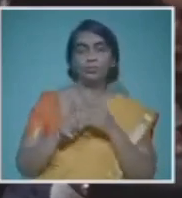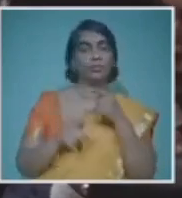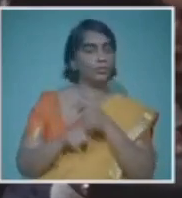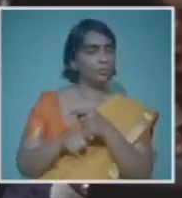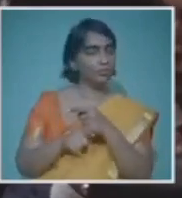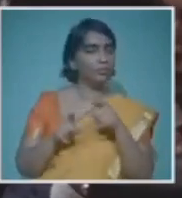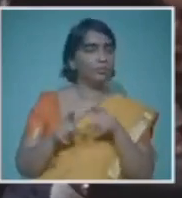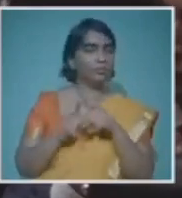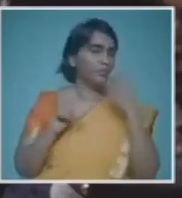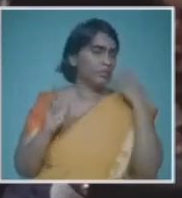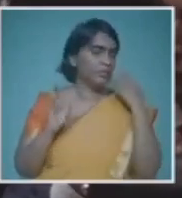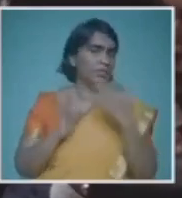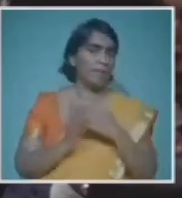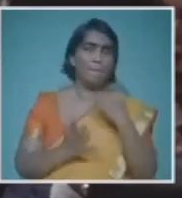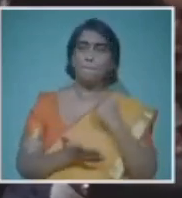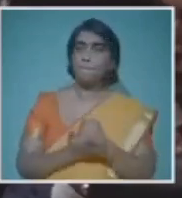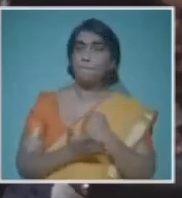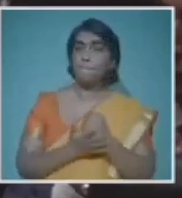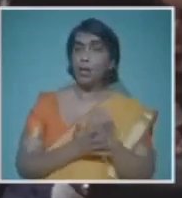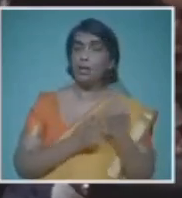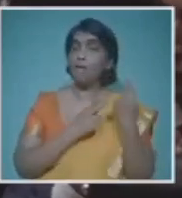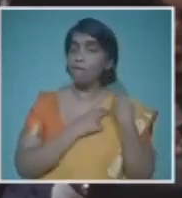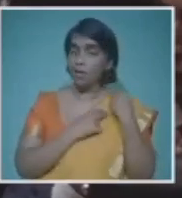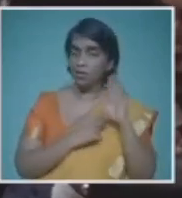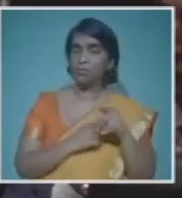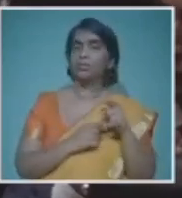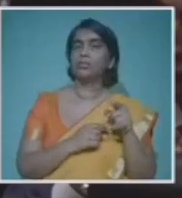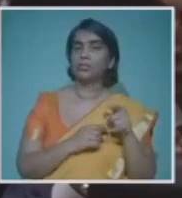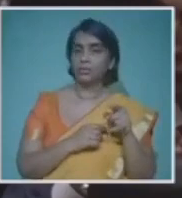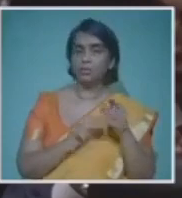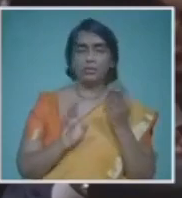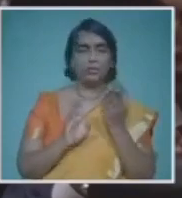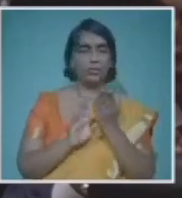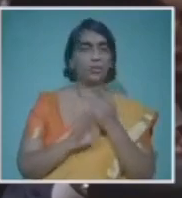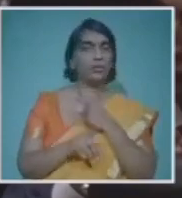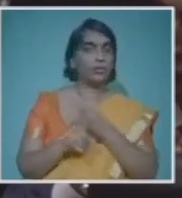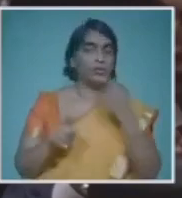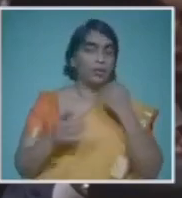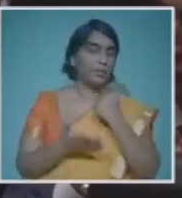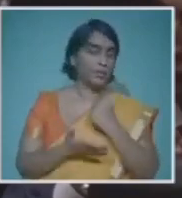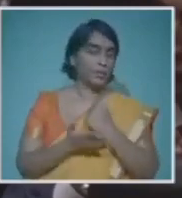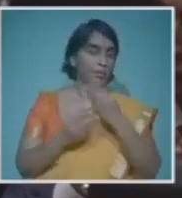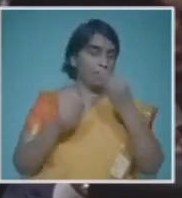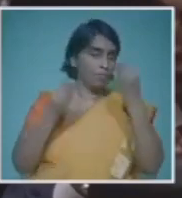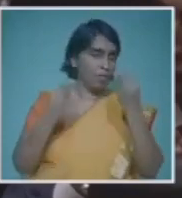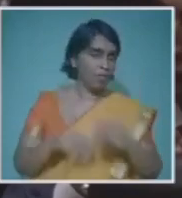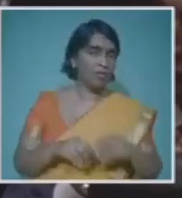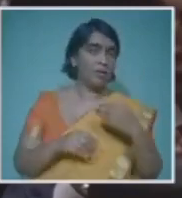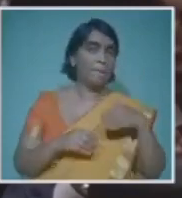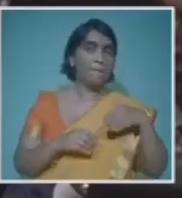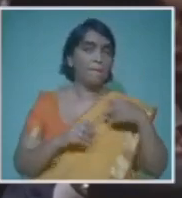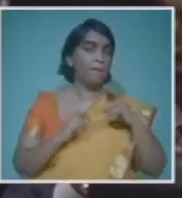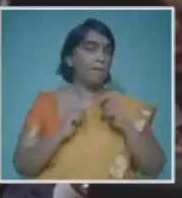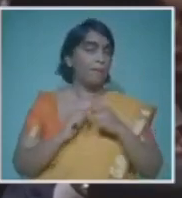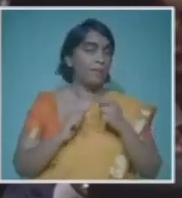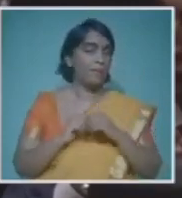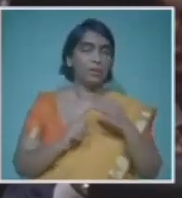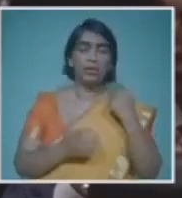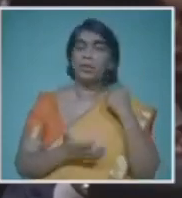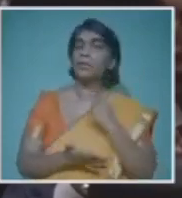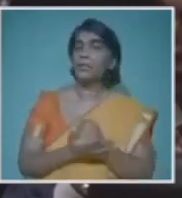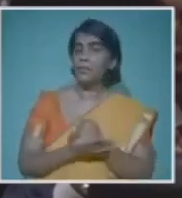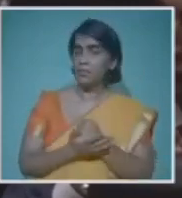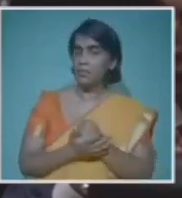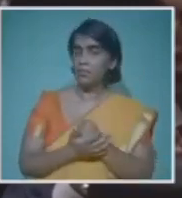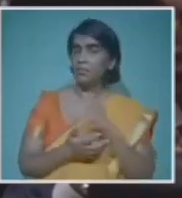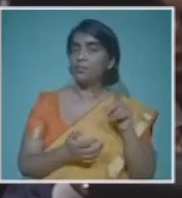මේ සම්බන්ධව මහ බැංකුව වග කියන්න ඕන. පහුගිය මේ මේ මේ කඩා වැටීම බලපෑවේ මහ බැංකුවේ